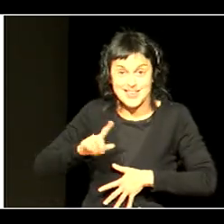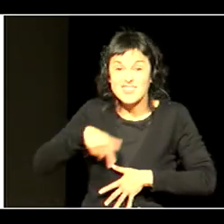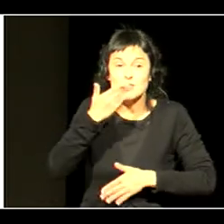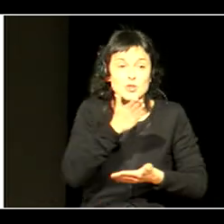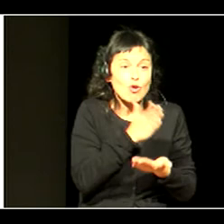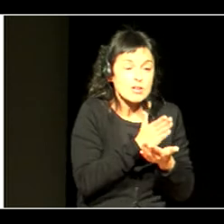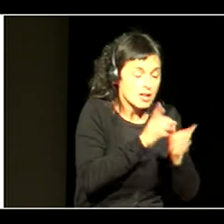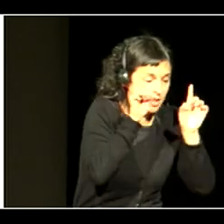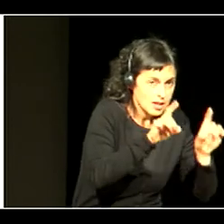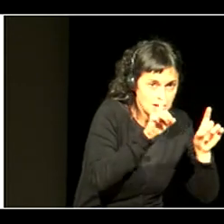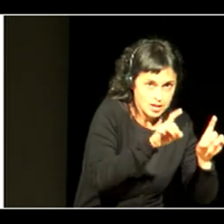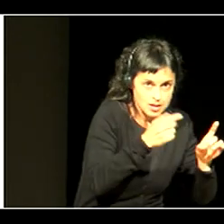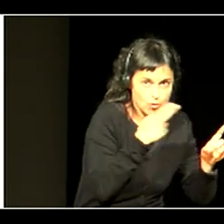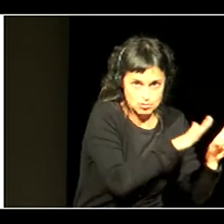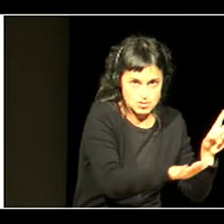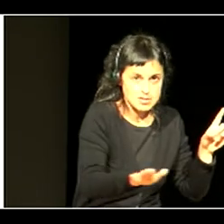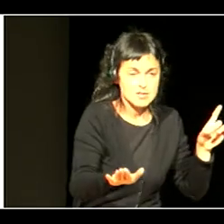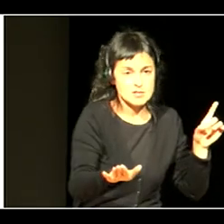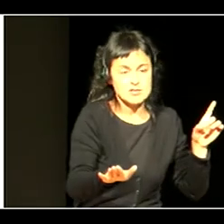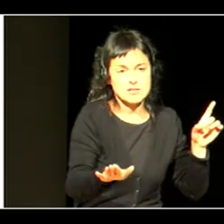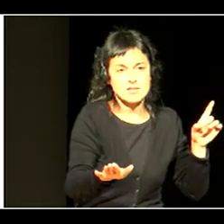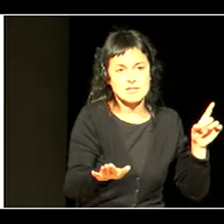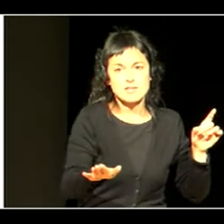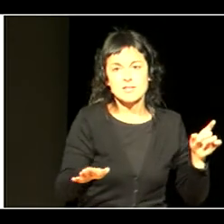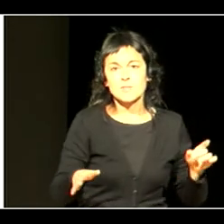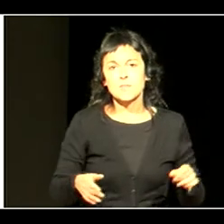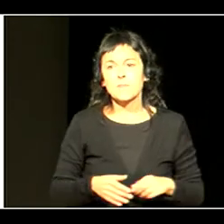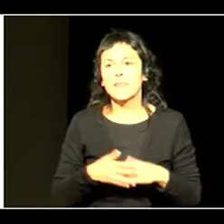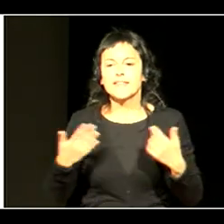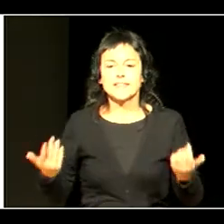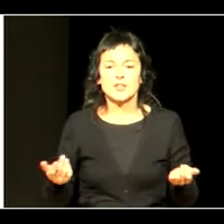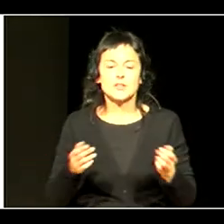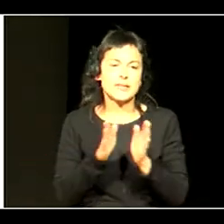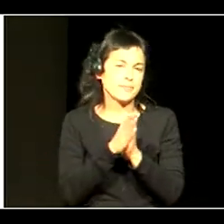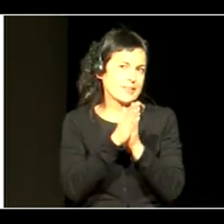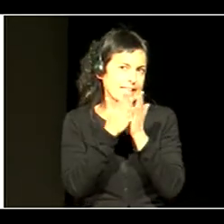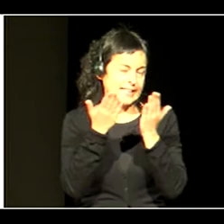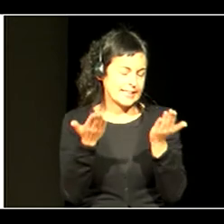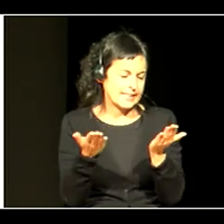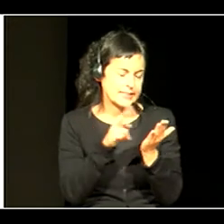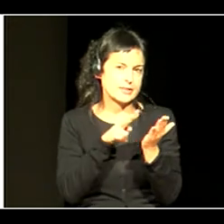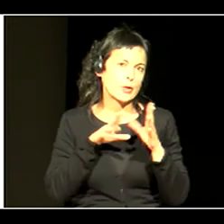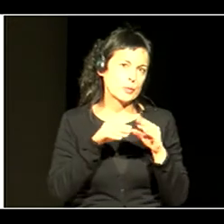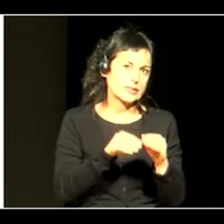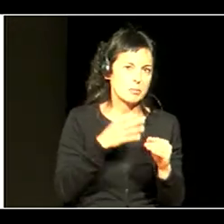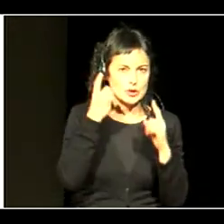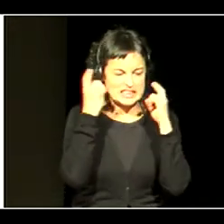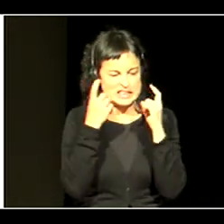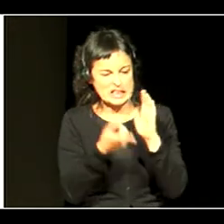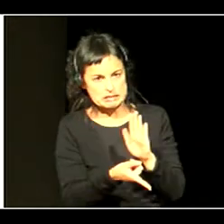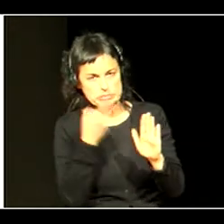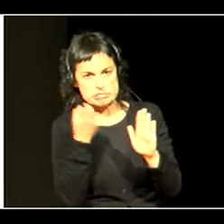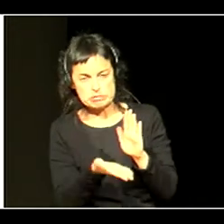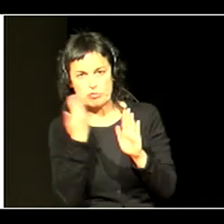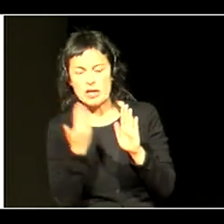ume horiekin. Orduan, ba hori, naiz eta testu liburuak erabili eta horiek kentzen saiatzen ibili, ba naiz eta erabili